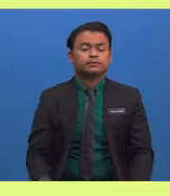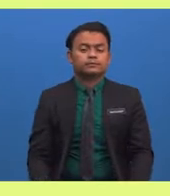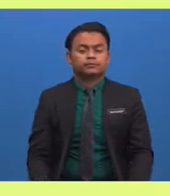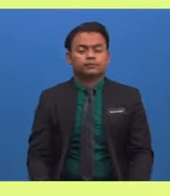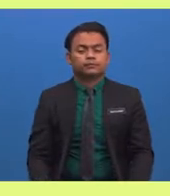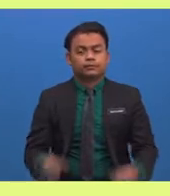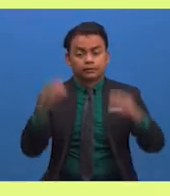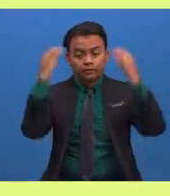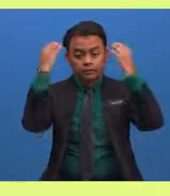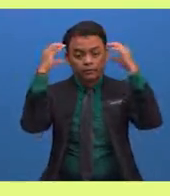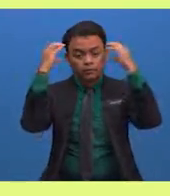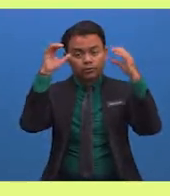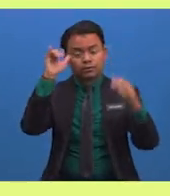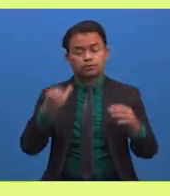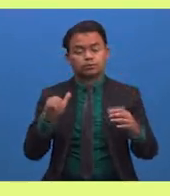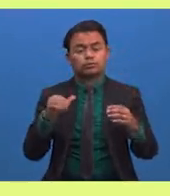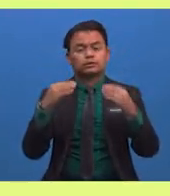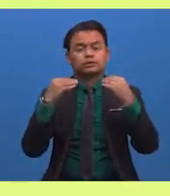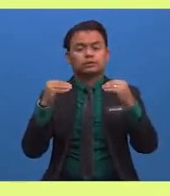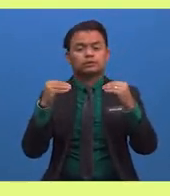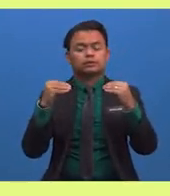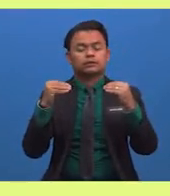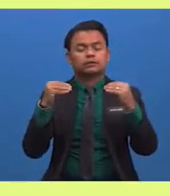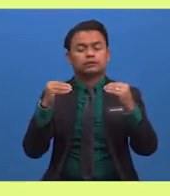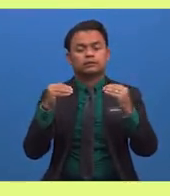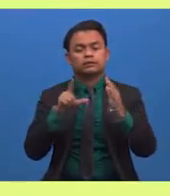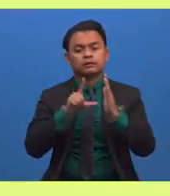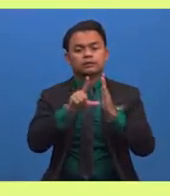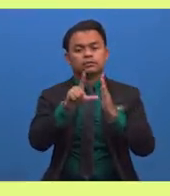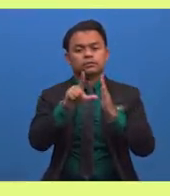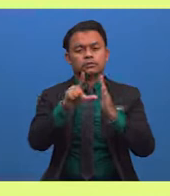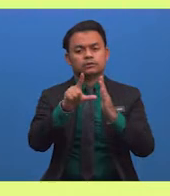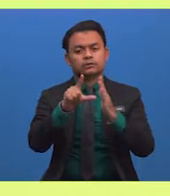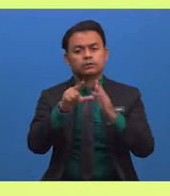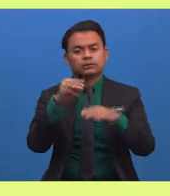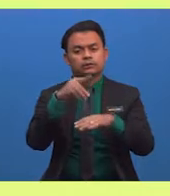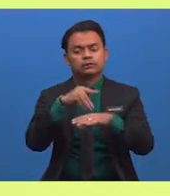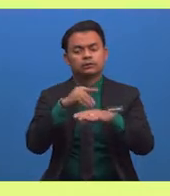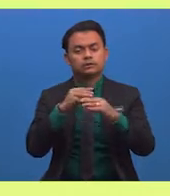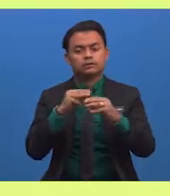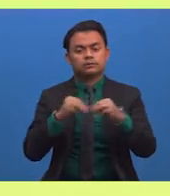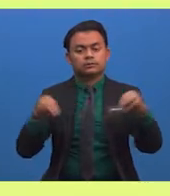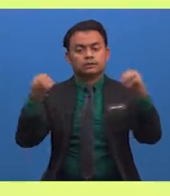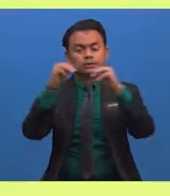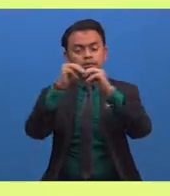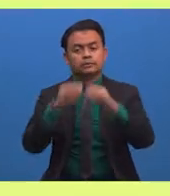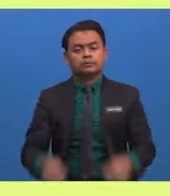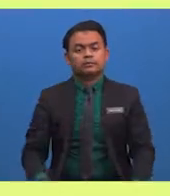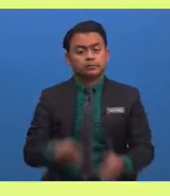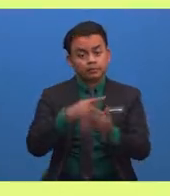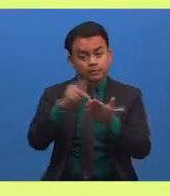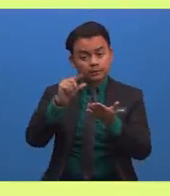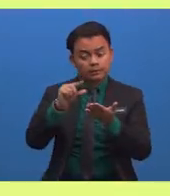Guru-guru yang mengajar pengajian lanjutan di masjid merupakan mereka yang dilantik dan dibayar gaji